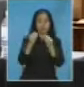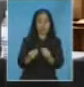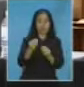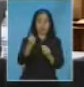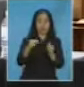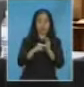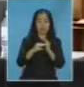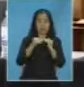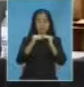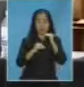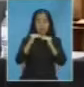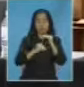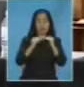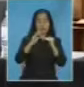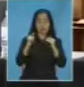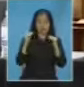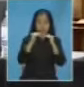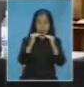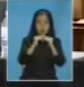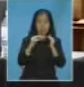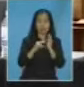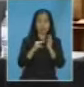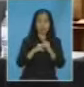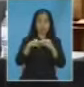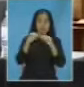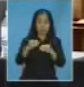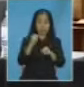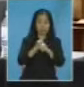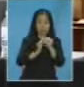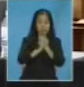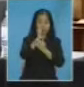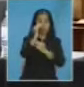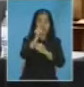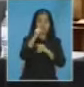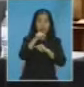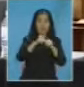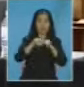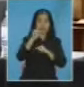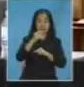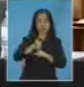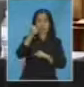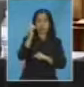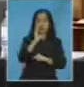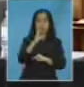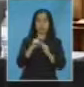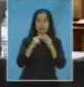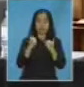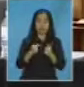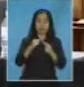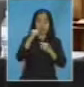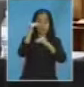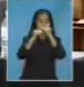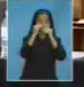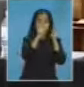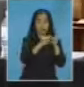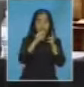งแค่เข้าถึงความยุติธรรมแต่การเข้าถึงความยุติธรรมไม่ได้การันตีหรือว่ายืนยันได้ว่าเขาจะเข้าถึงความเป็นธรรมเมื่อเป็นเช่นนี้การพัฒนาต่